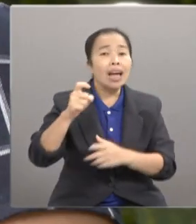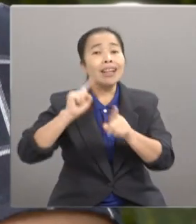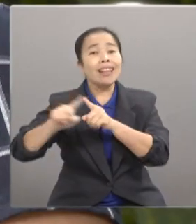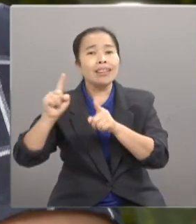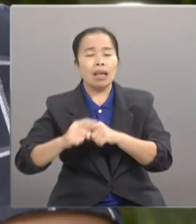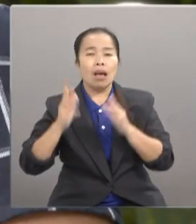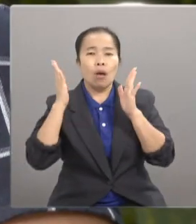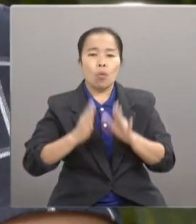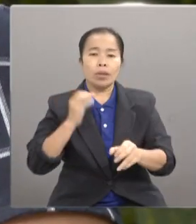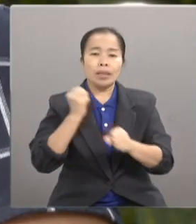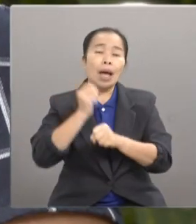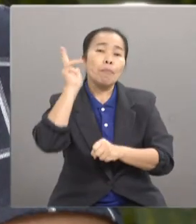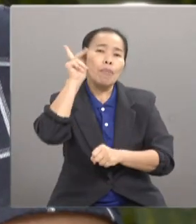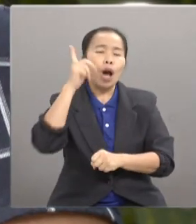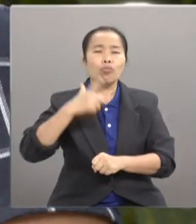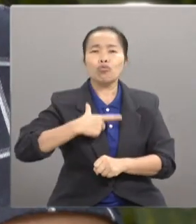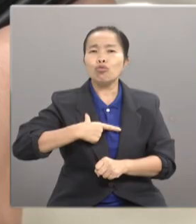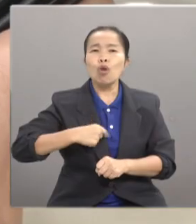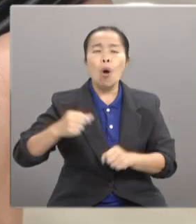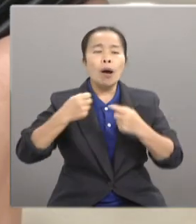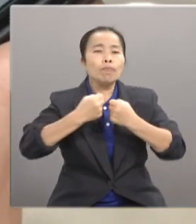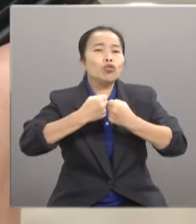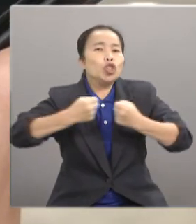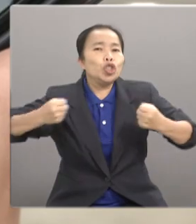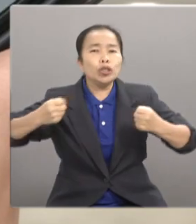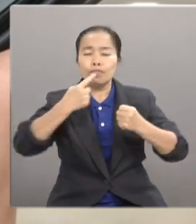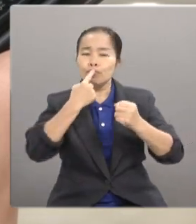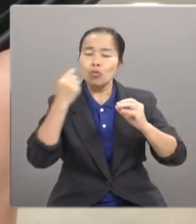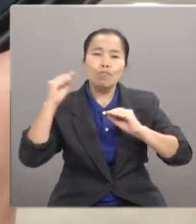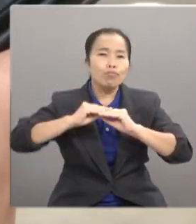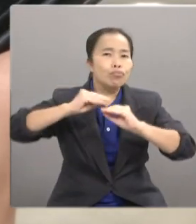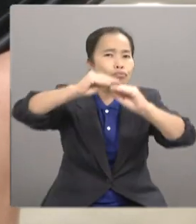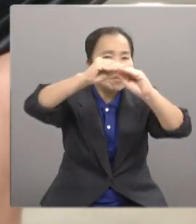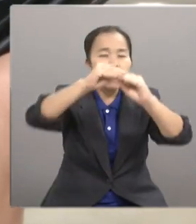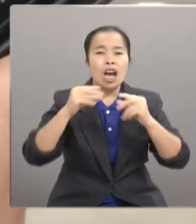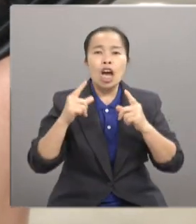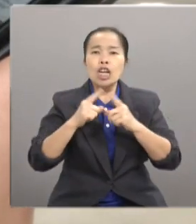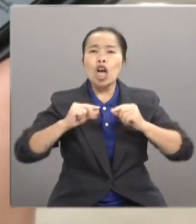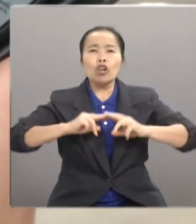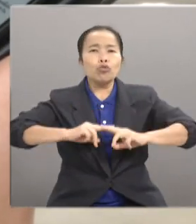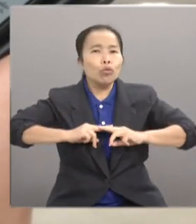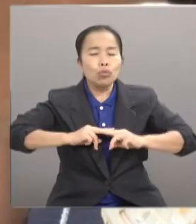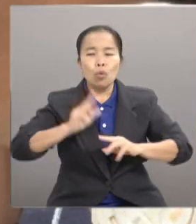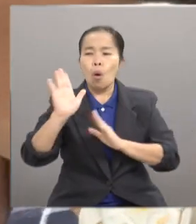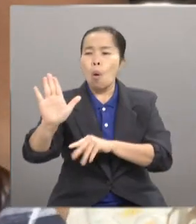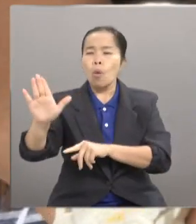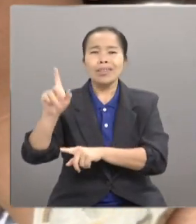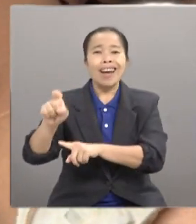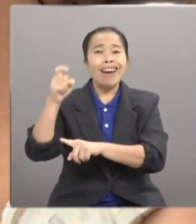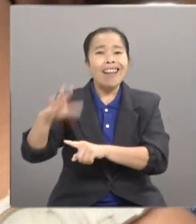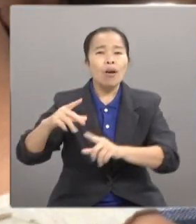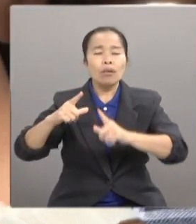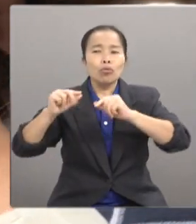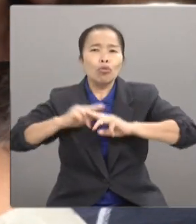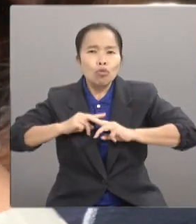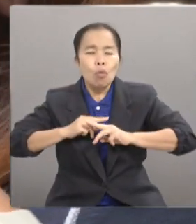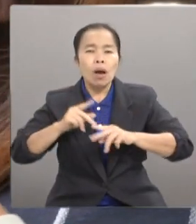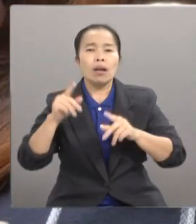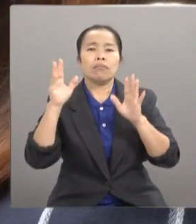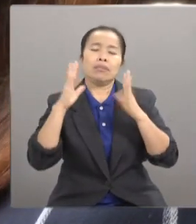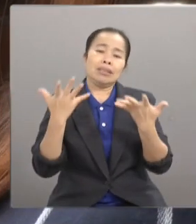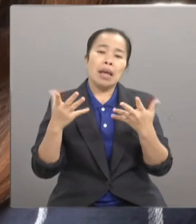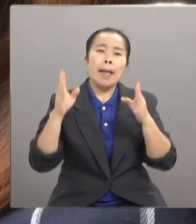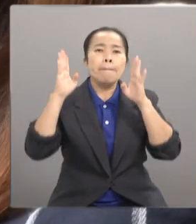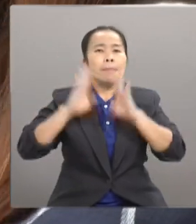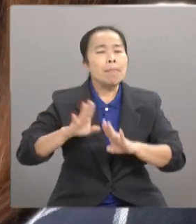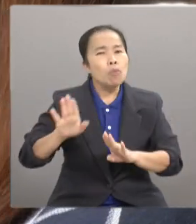จะคยายประเด็นเพื่อเลยกความสนใจจผู้ชมด้วยกนเสนอเรื่องสนตัวของผตกเป็ขาวเช่นรแบบการใช้ชีวิ